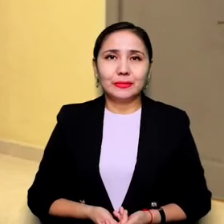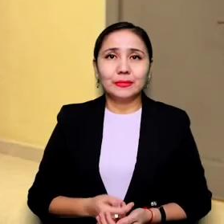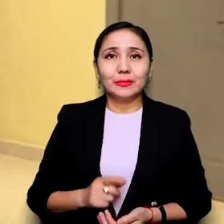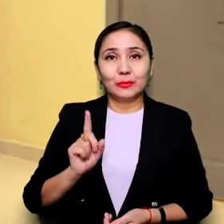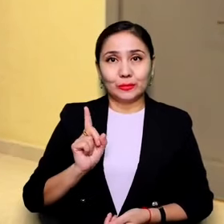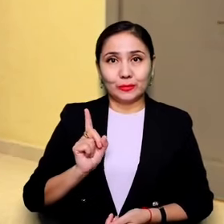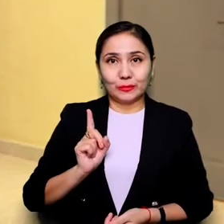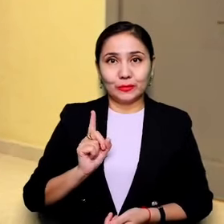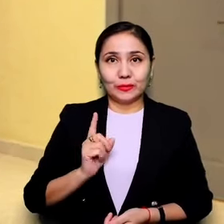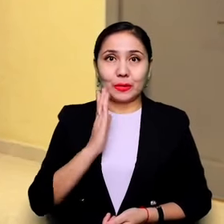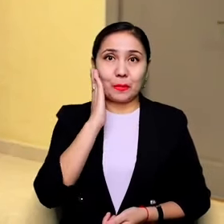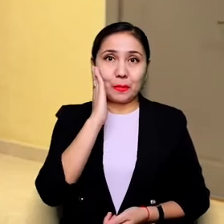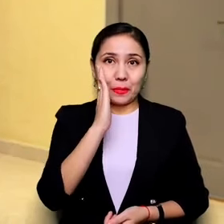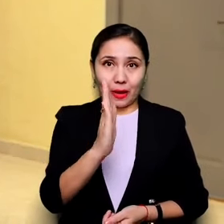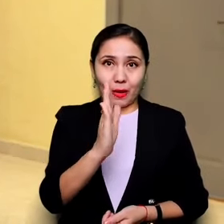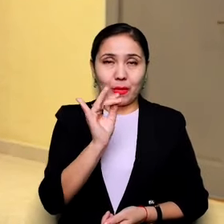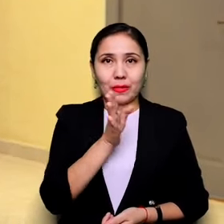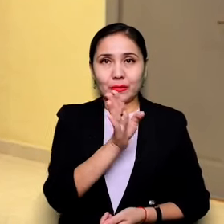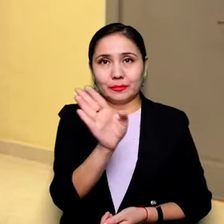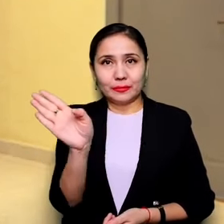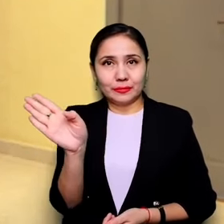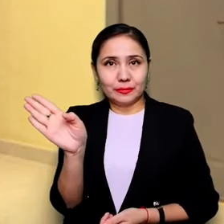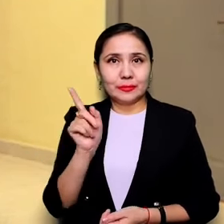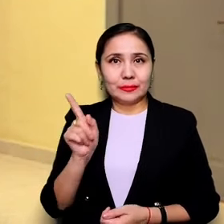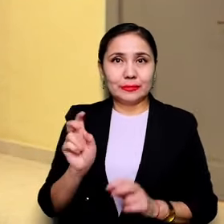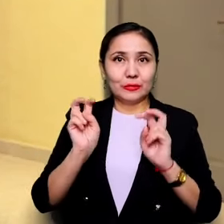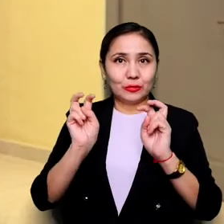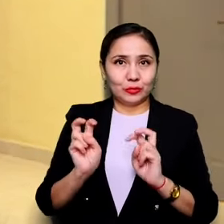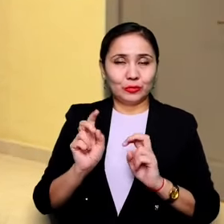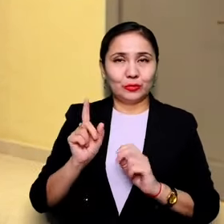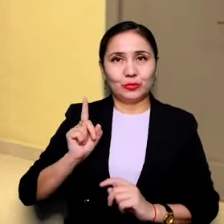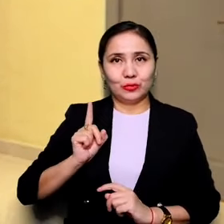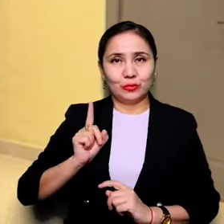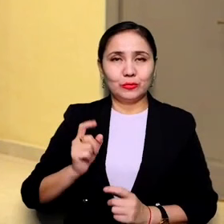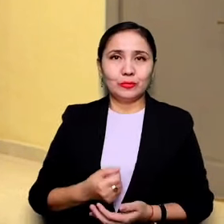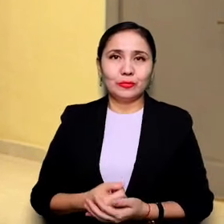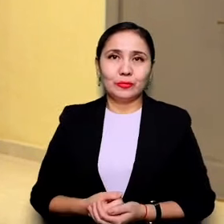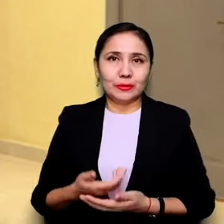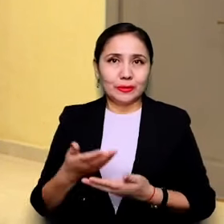Kutish to'g'ridan o'ngga. Kutish joyida kutib turing, marhamat.